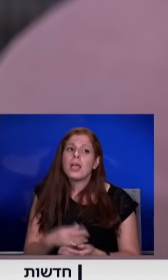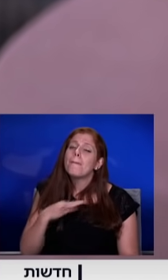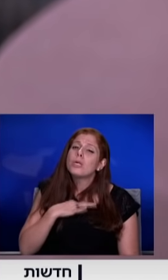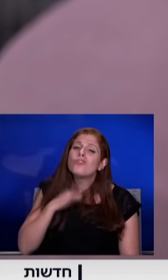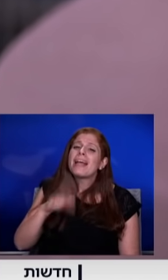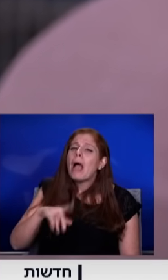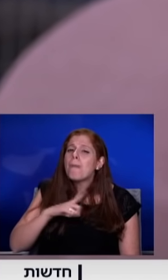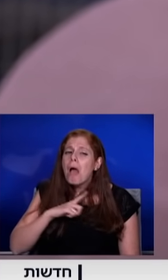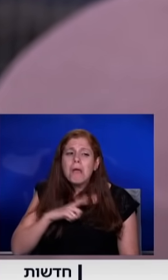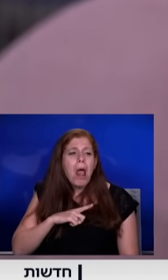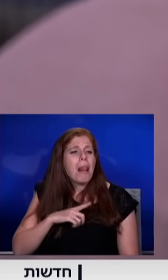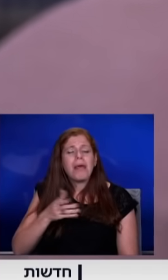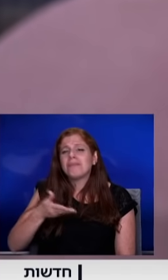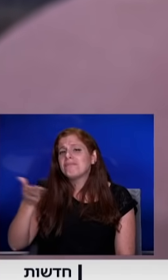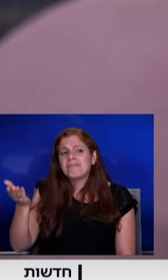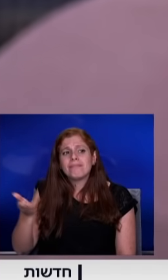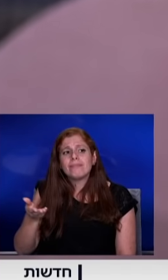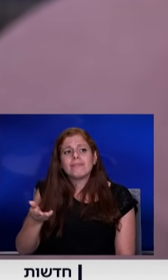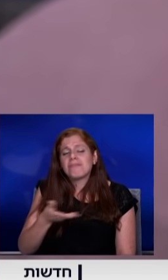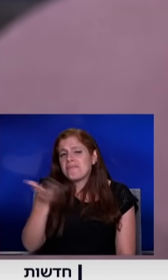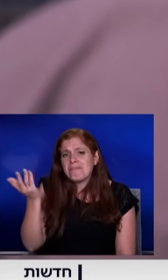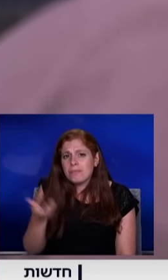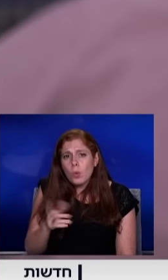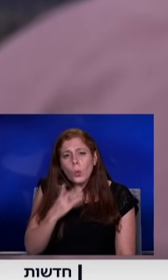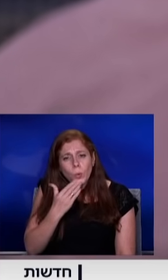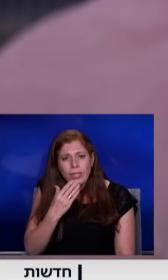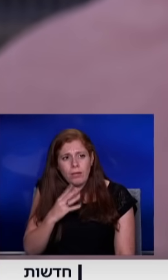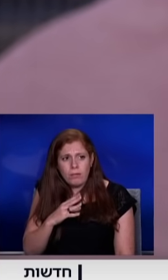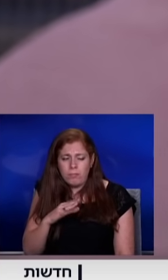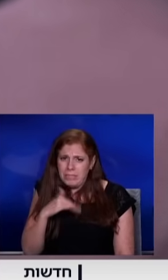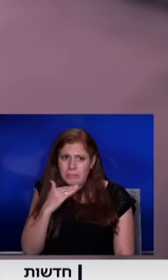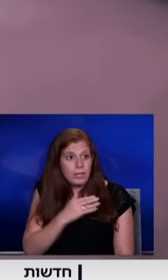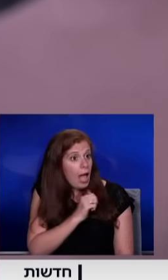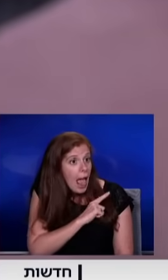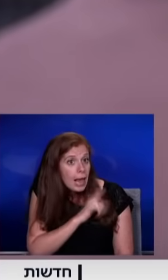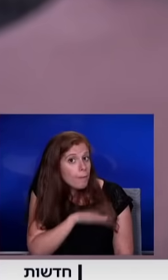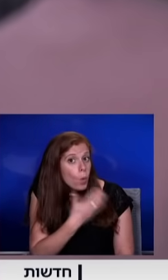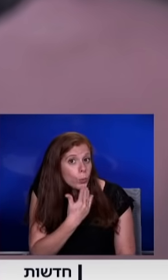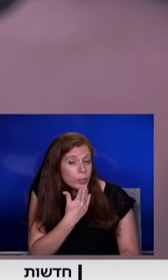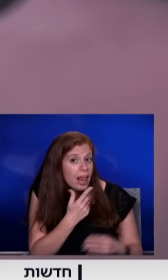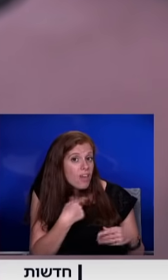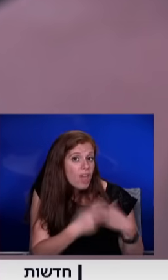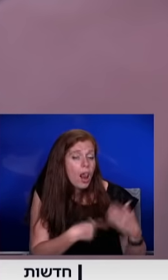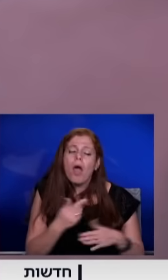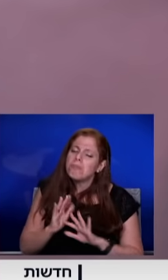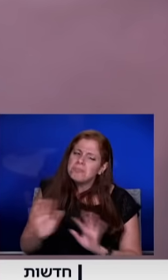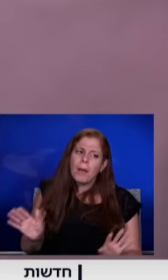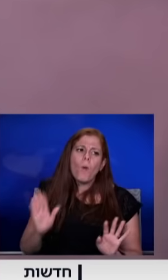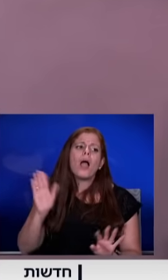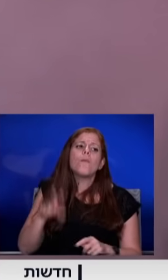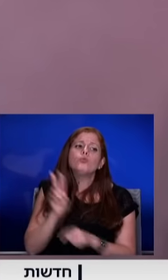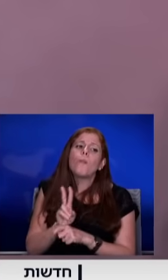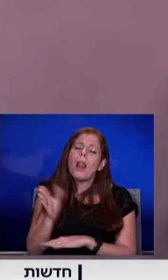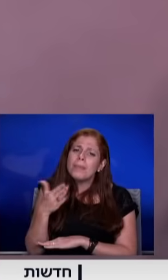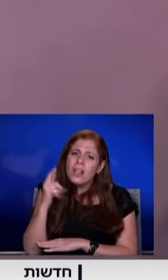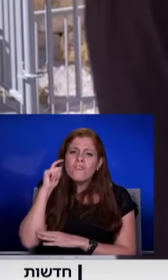חייל, זה, הוא יהודי מספיק. חייל? חייל. גם אם הוא לא יהודי על פי הלכה? גם לא. גם אם הוא שומר על המדינה,